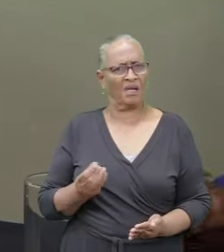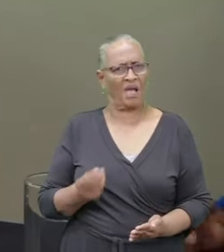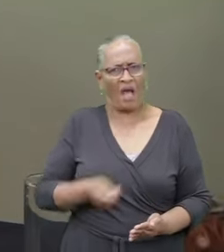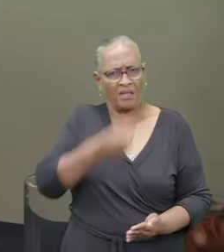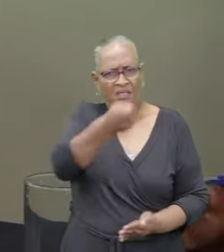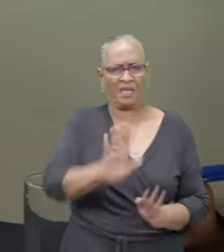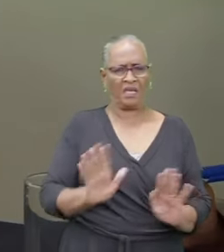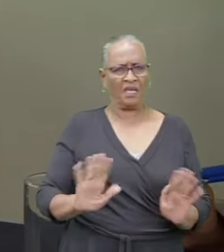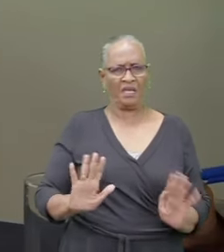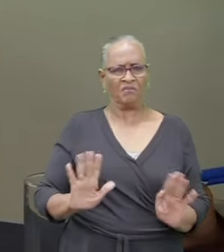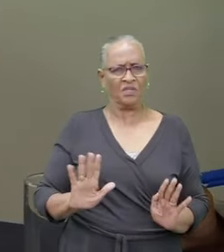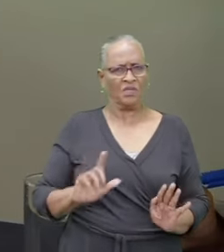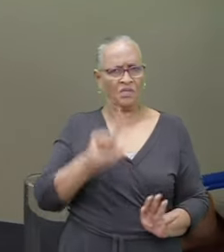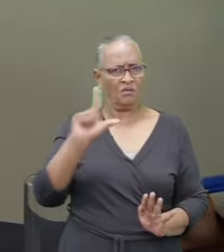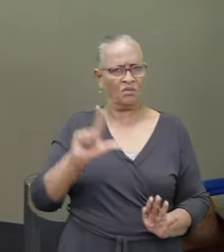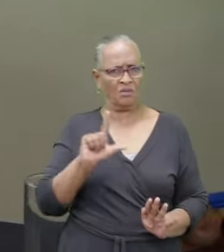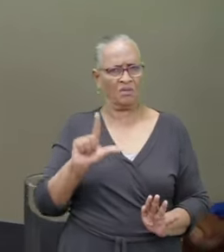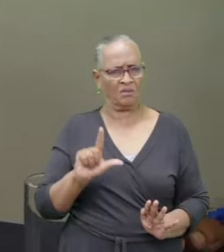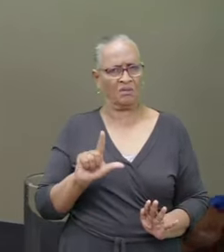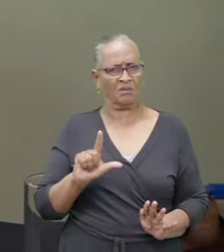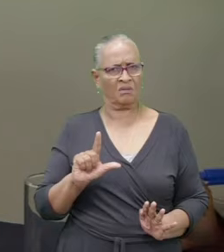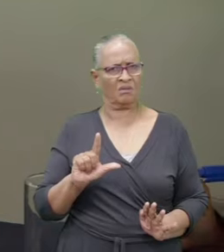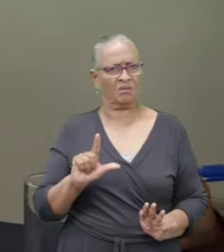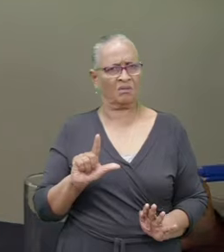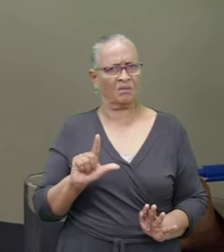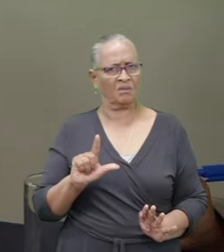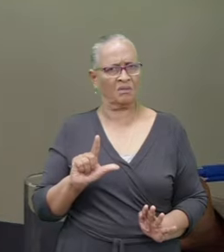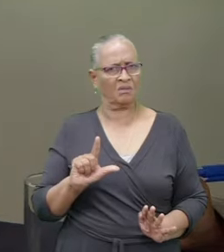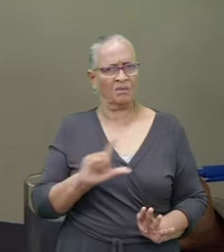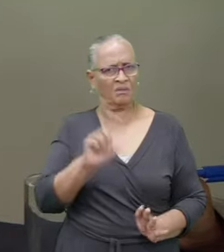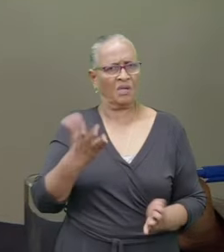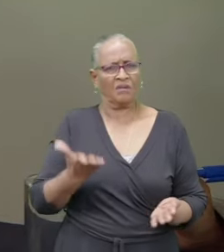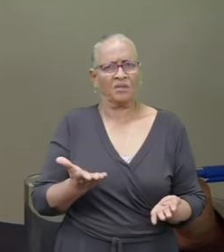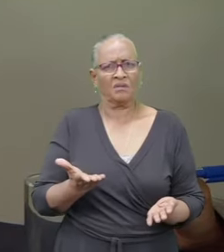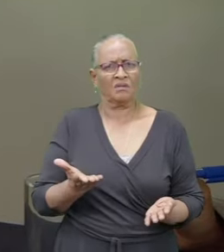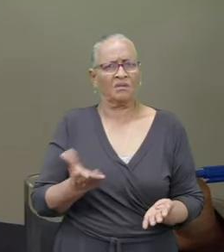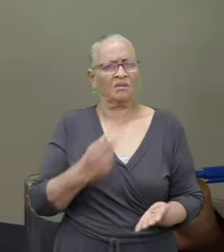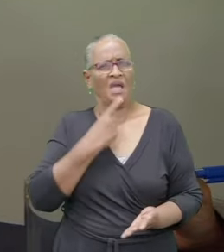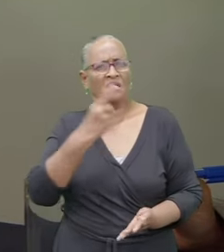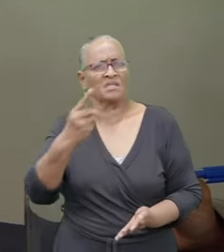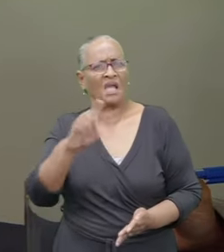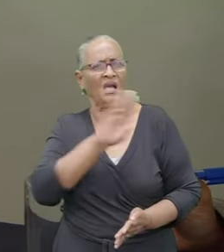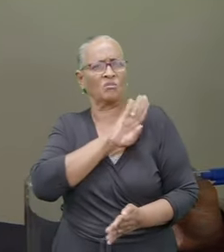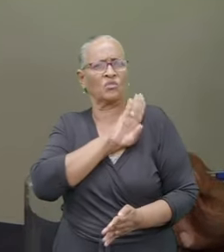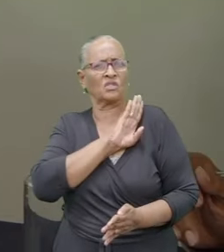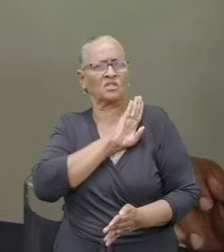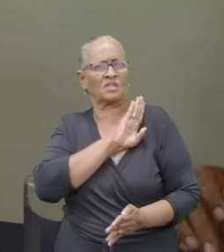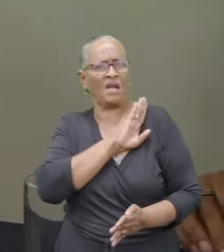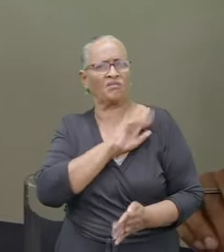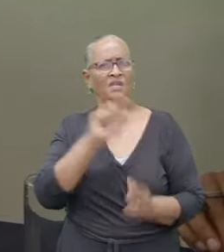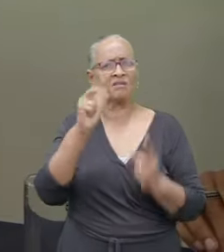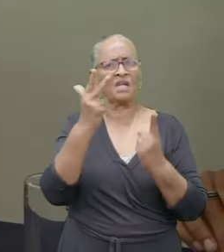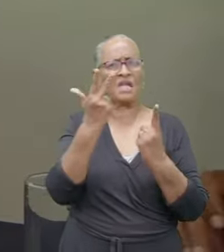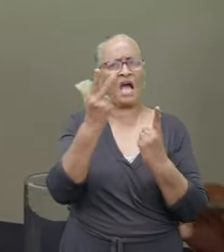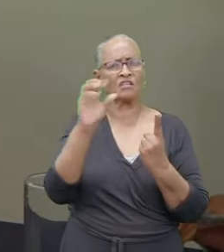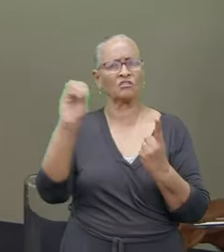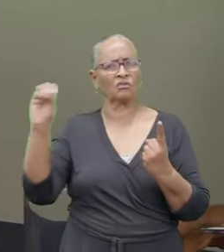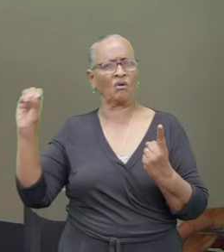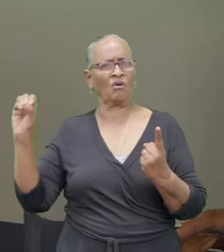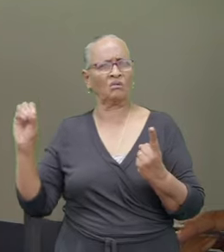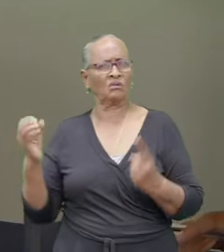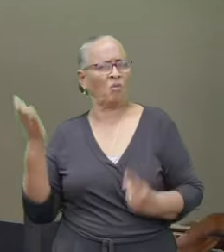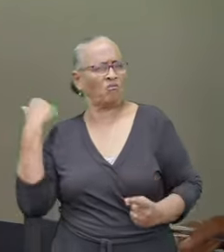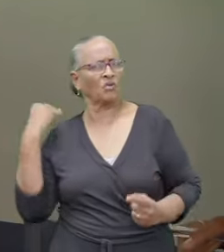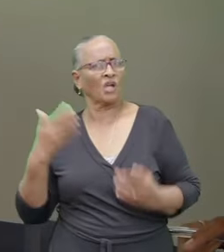uitgekeerd in juli. U vond dat het gelijkgesteld moest worden aan de koopkrachtversterking. Maar ze hebben dat vorig jaar juli wel